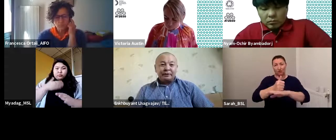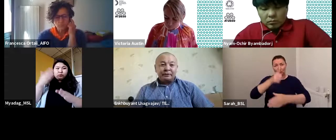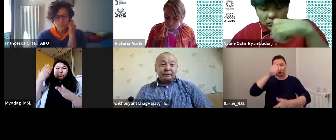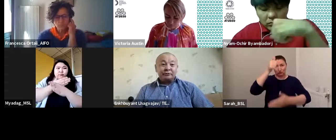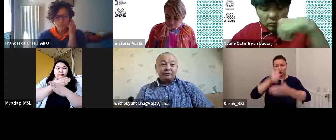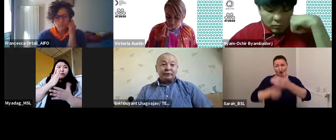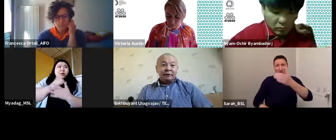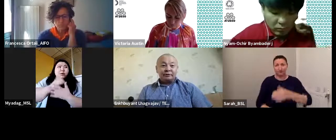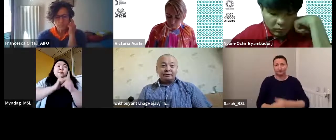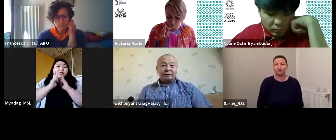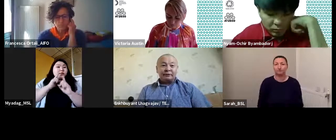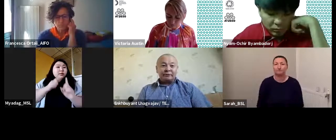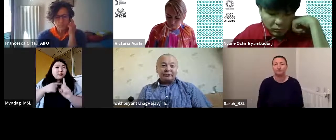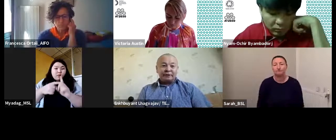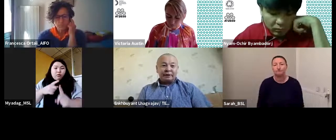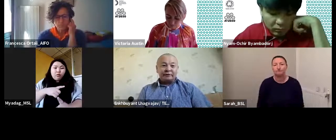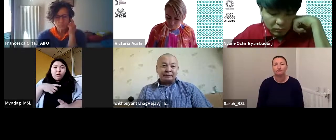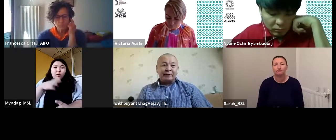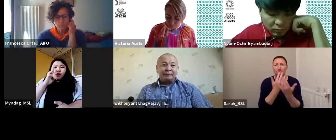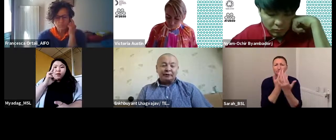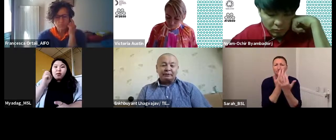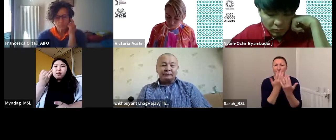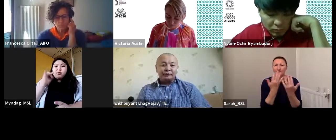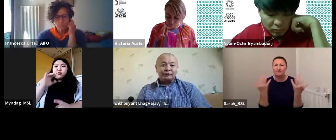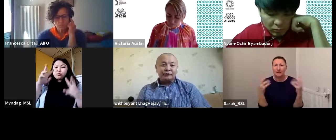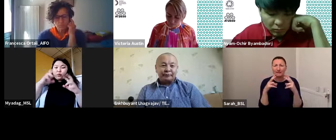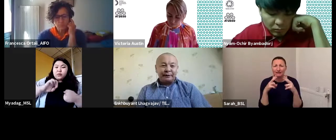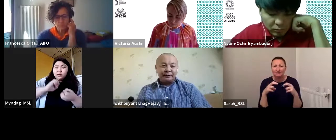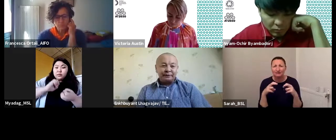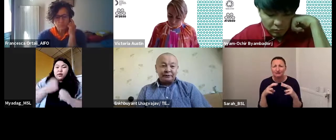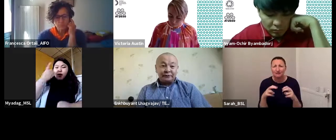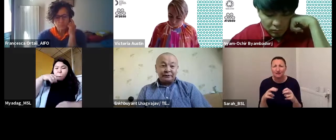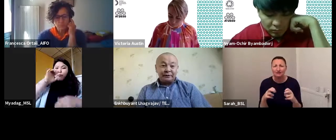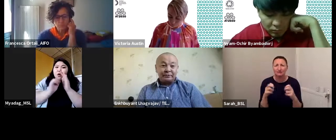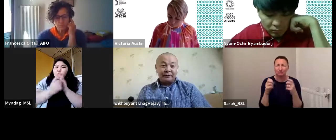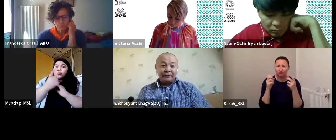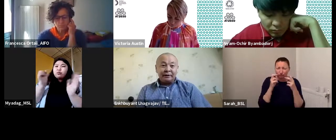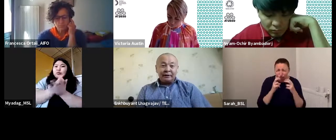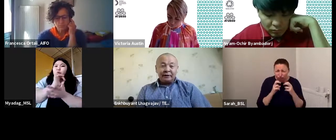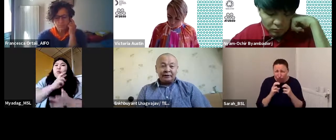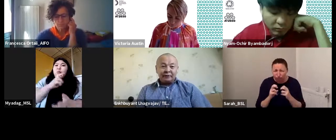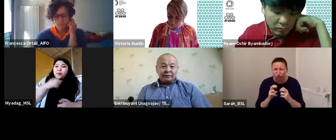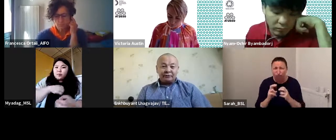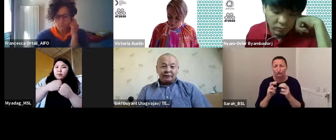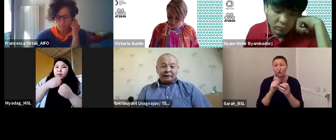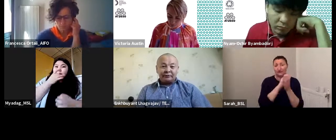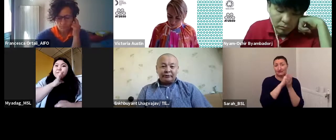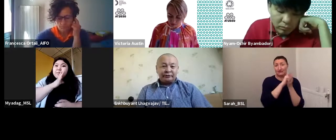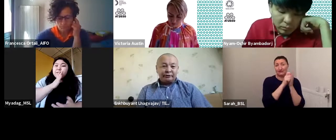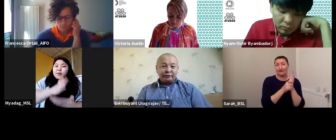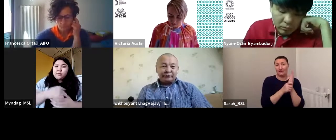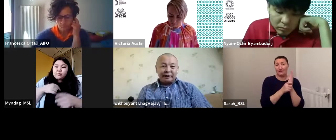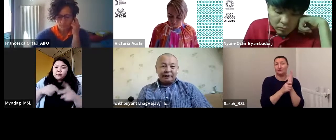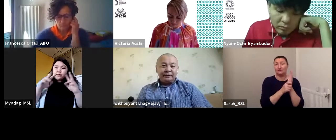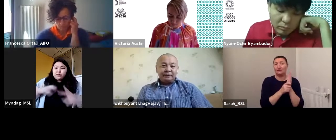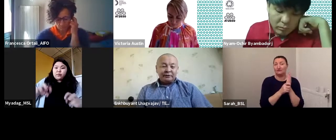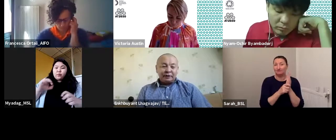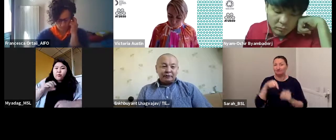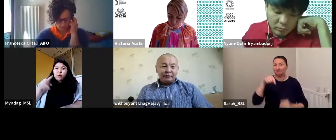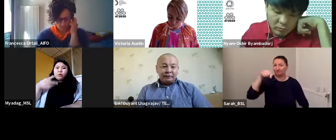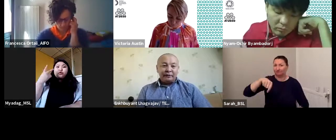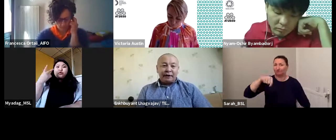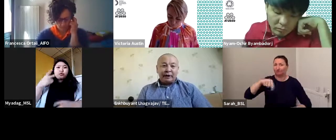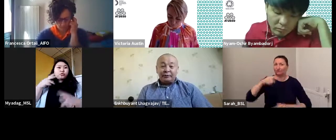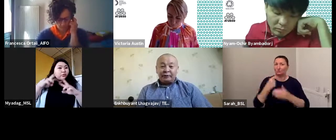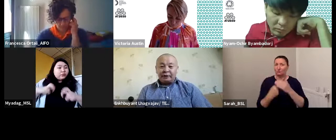дээр өөрсөн дээр нь кейс судалгаанууд хийж байгаа нь бол хамгийн онцлог чухал юм аа гэж ингэж хэлэх гэж байгаа. Энэ судалгаа бол хоёр дахь судалгаа нь. За